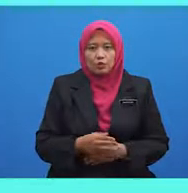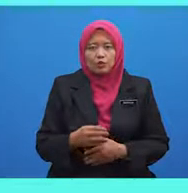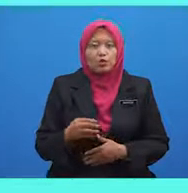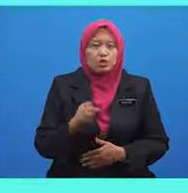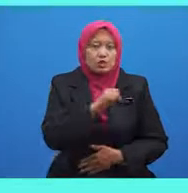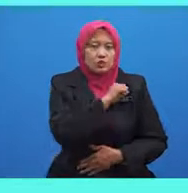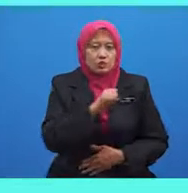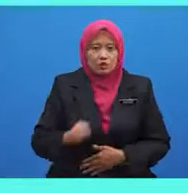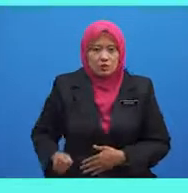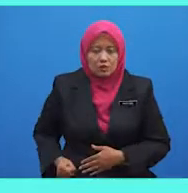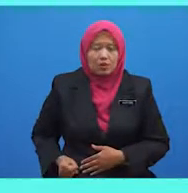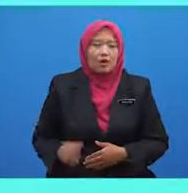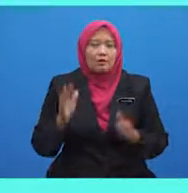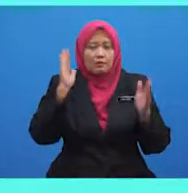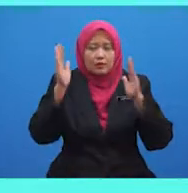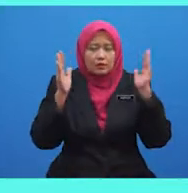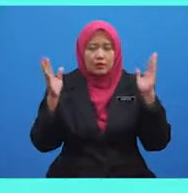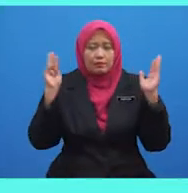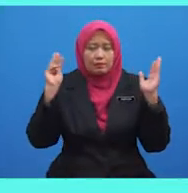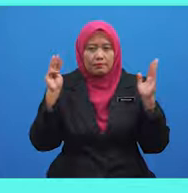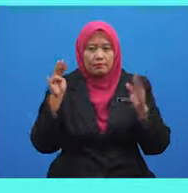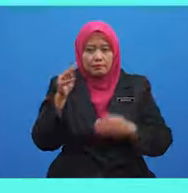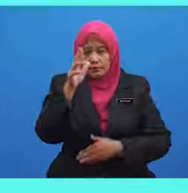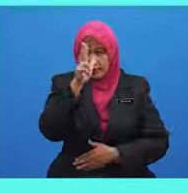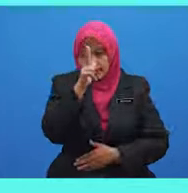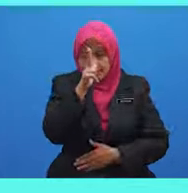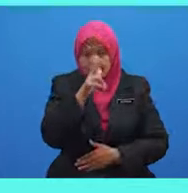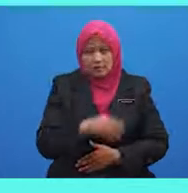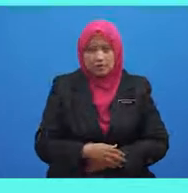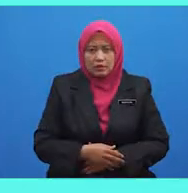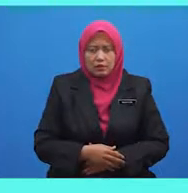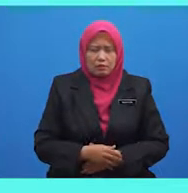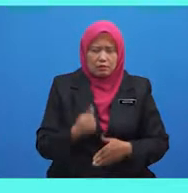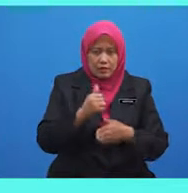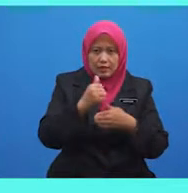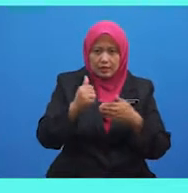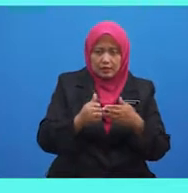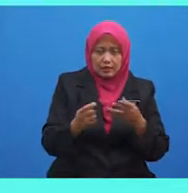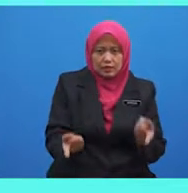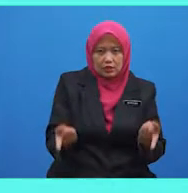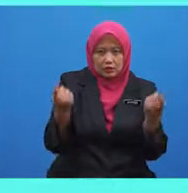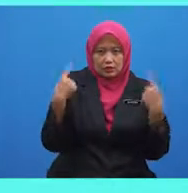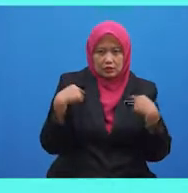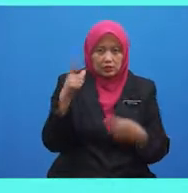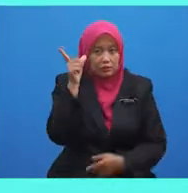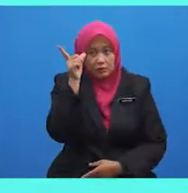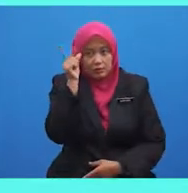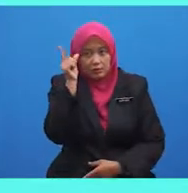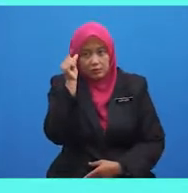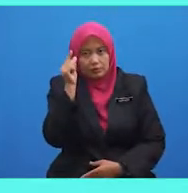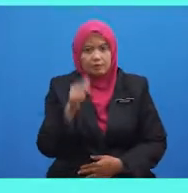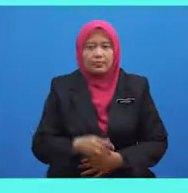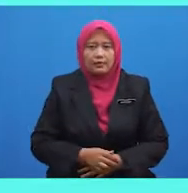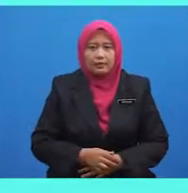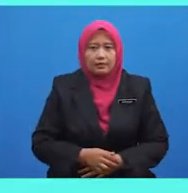yang berpusat di Melaka berakhir dengan kedatangan Portugis. Cikgu mulakan dengan